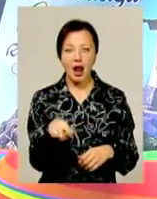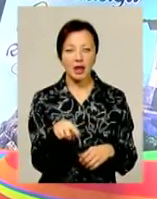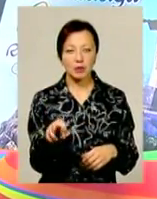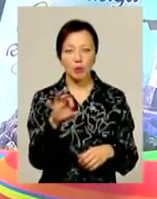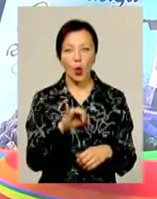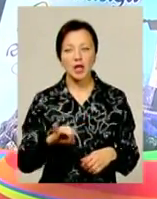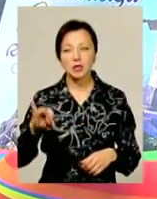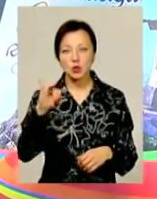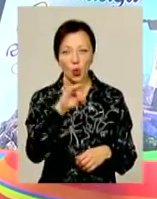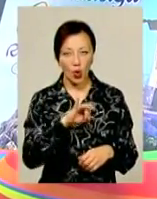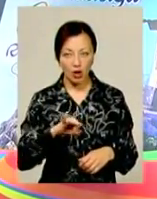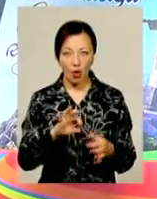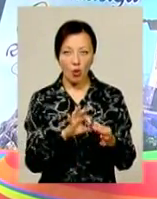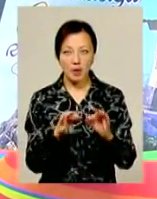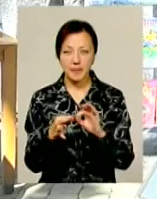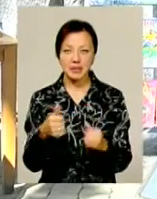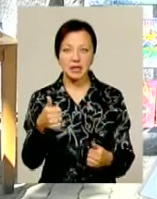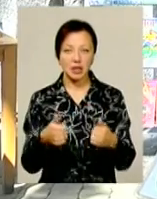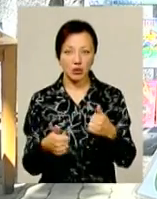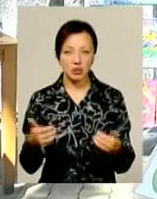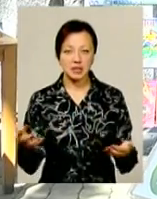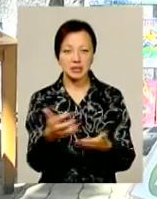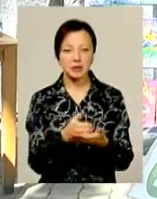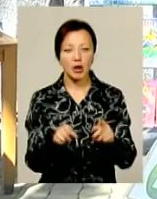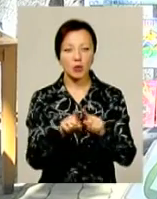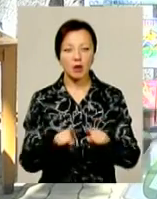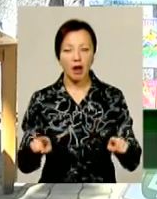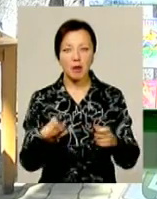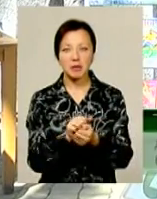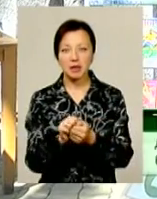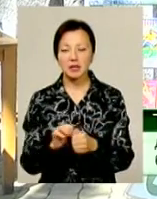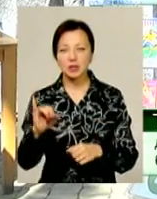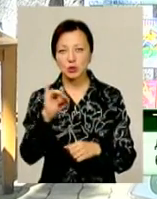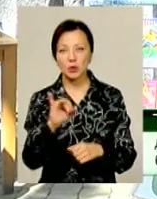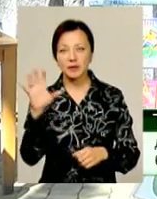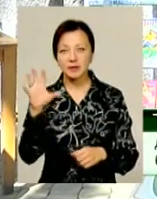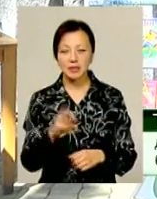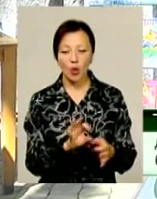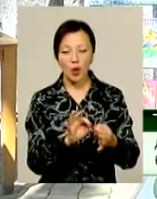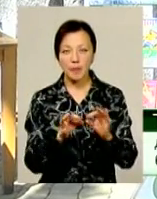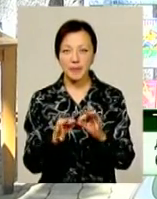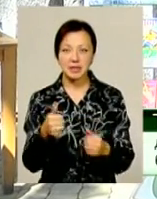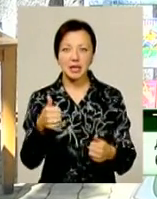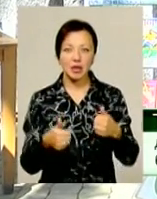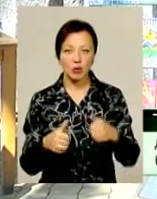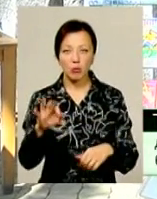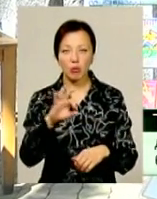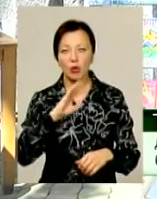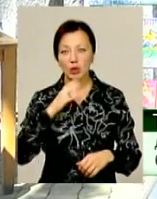про історію Олімпійських ігор. Зібрані унікальні матеріали про історію всіх Олімпійських ігор, про